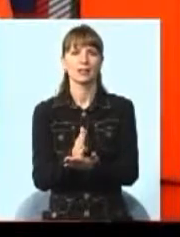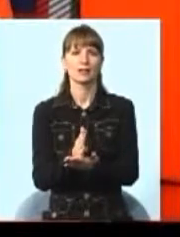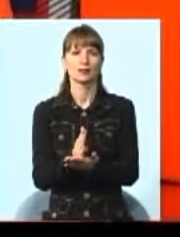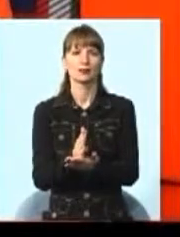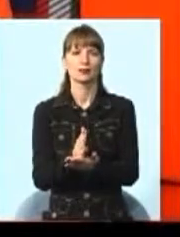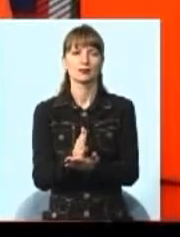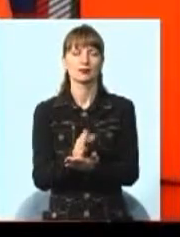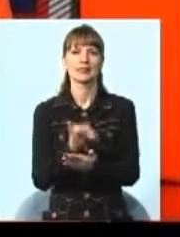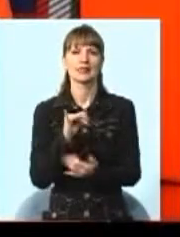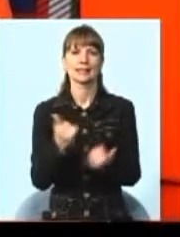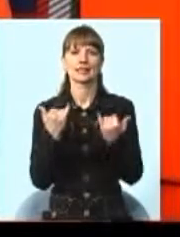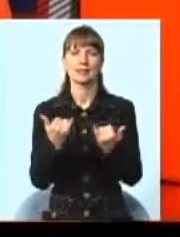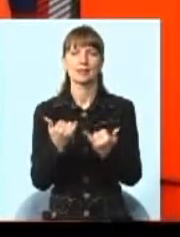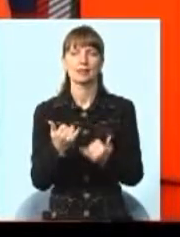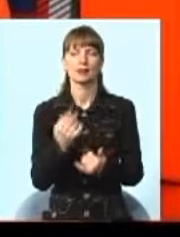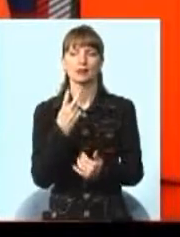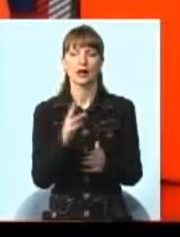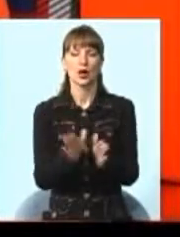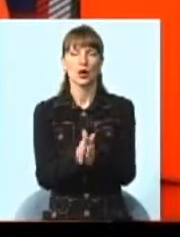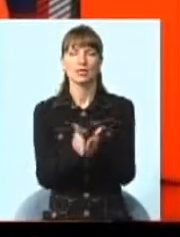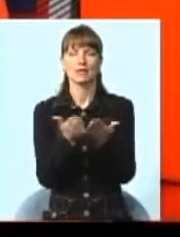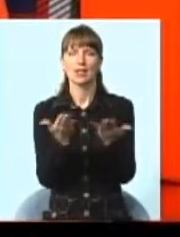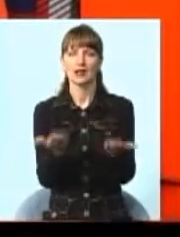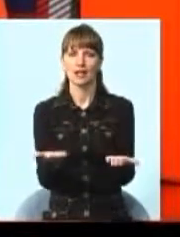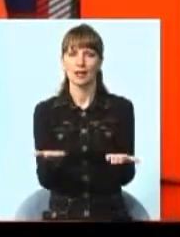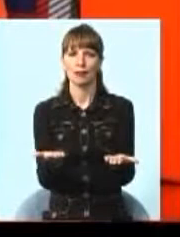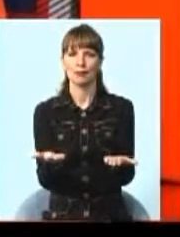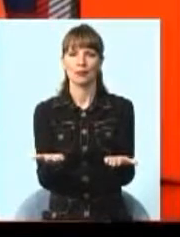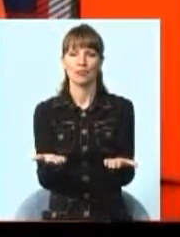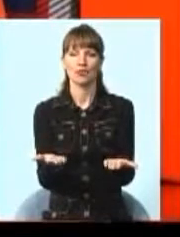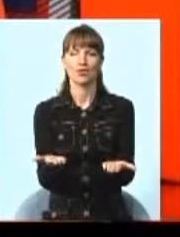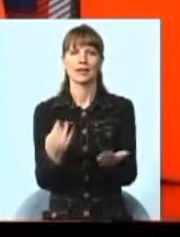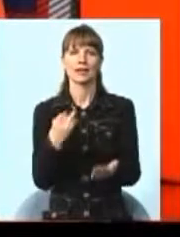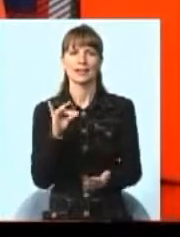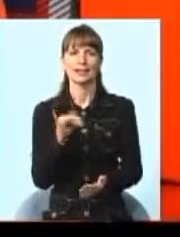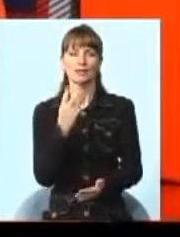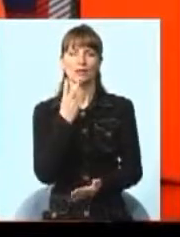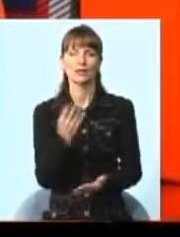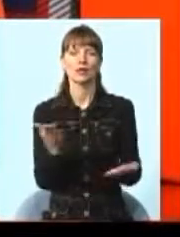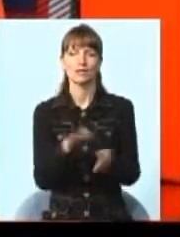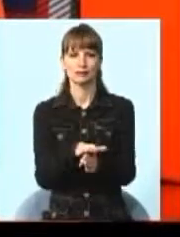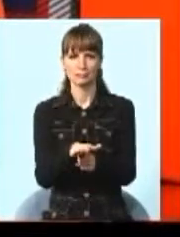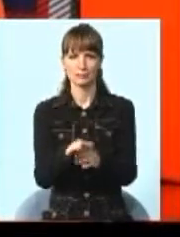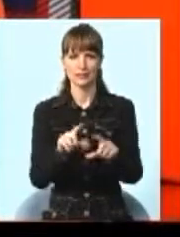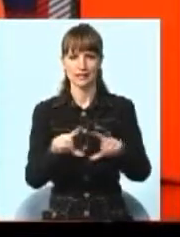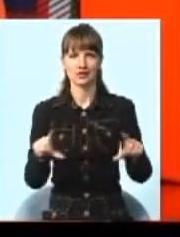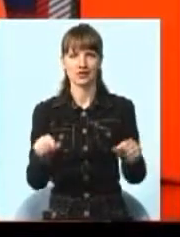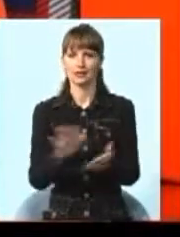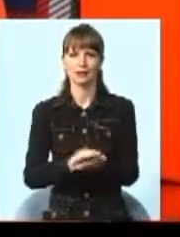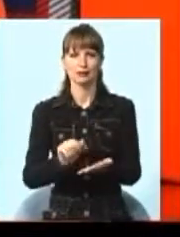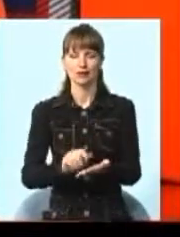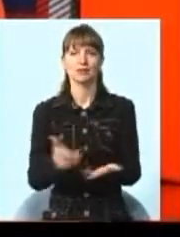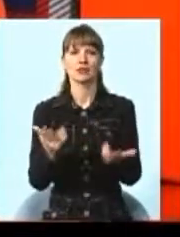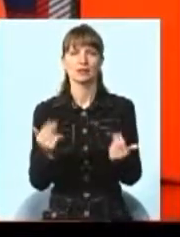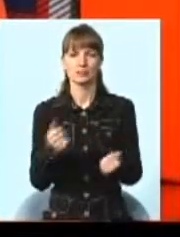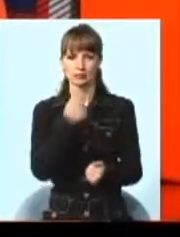горить. І тепер розвертаємо її і подивимось. Як, ціла? Так.